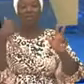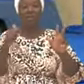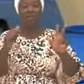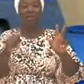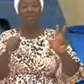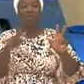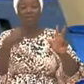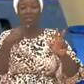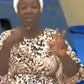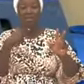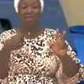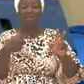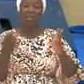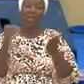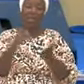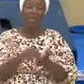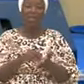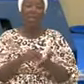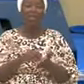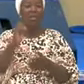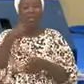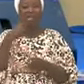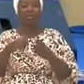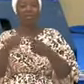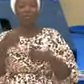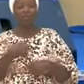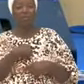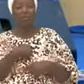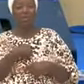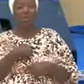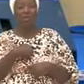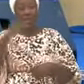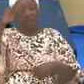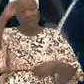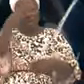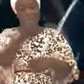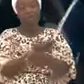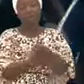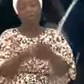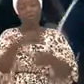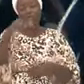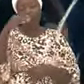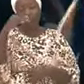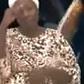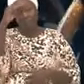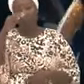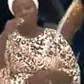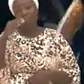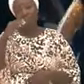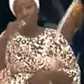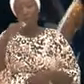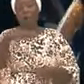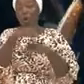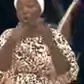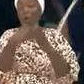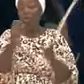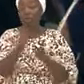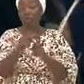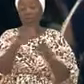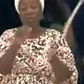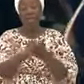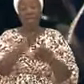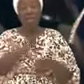il me dit fist l'homme reçoit le soir d'autant